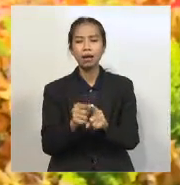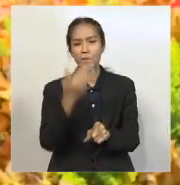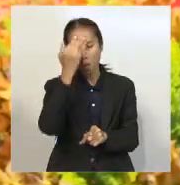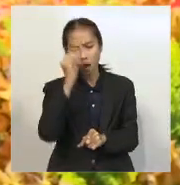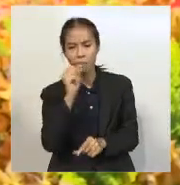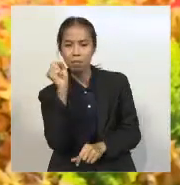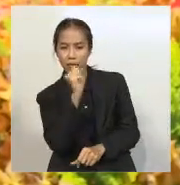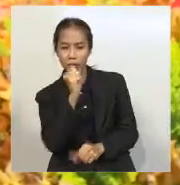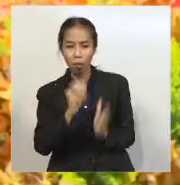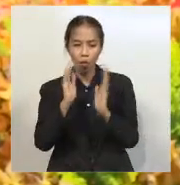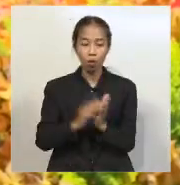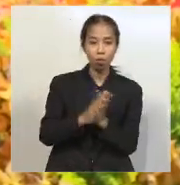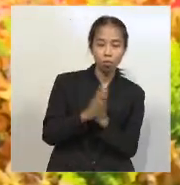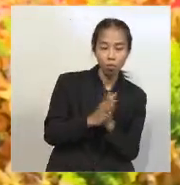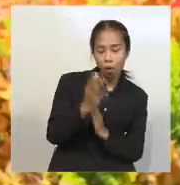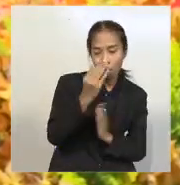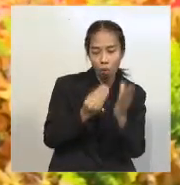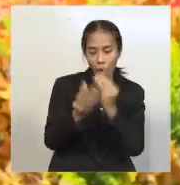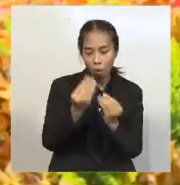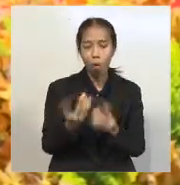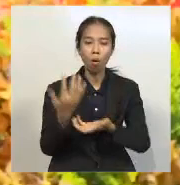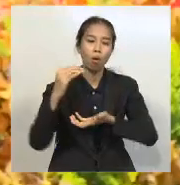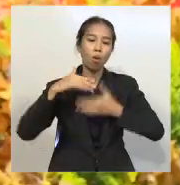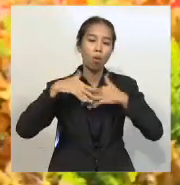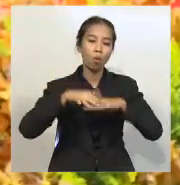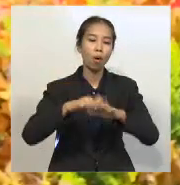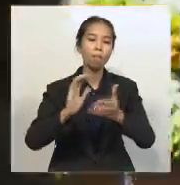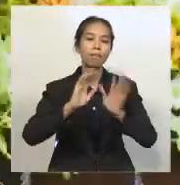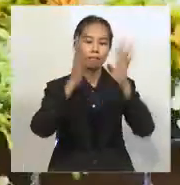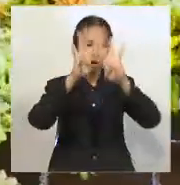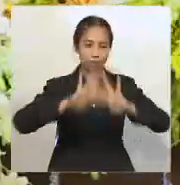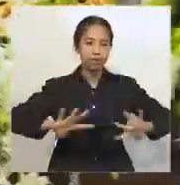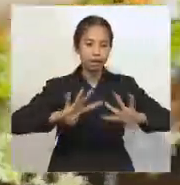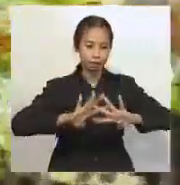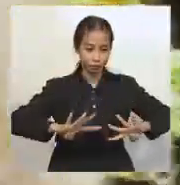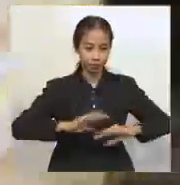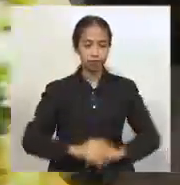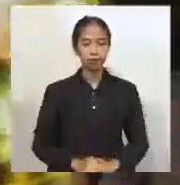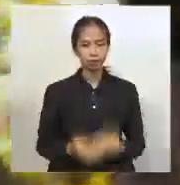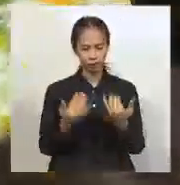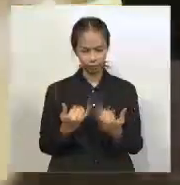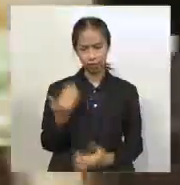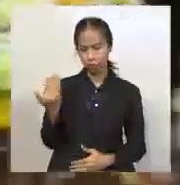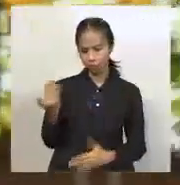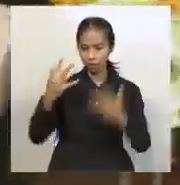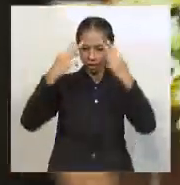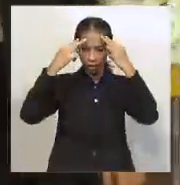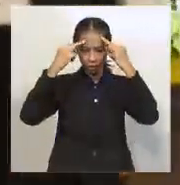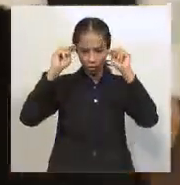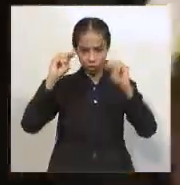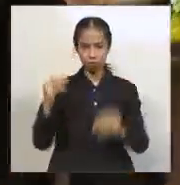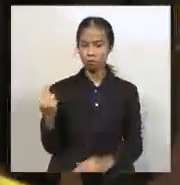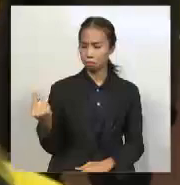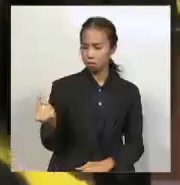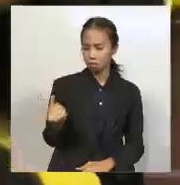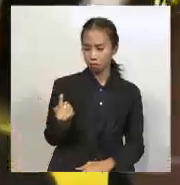ดึงความสนใจให้ทุกคนเข้ามามีส่วนร่วมในอาเซียนของเรา ต้องบอกว่าท่านนายกรัฐมนตรีก็เป็นอีกหนึ่งคน